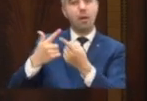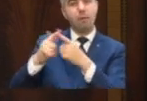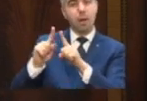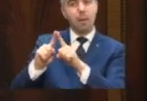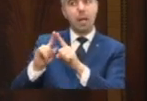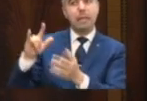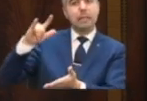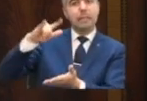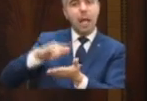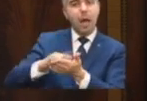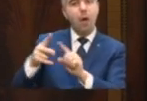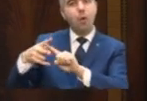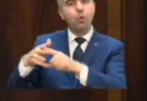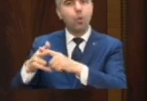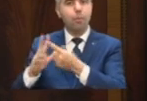أجزاء